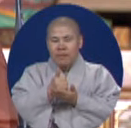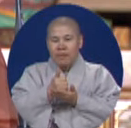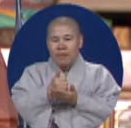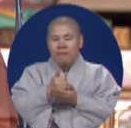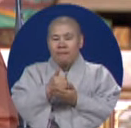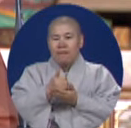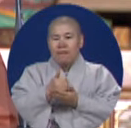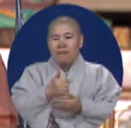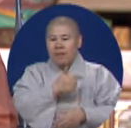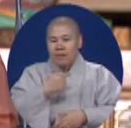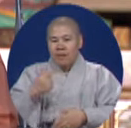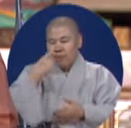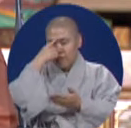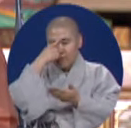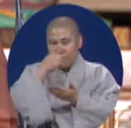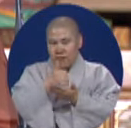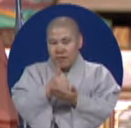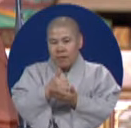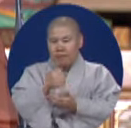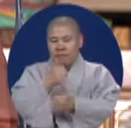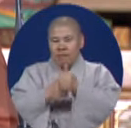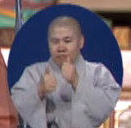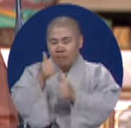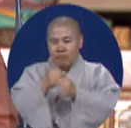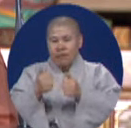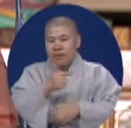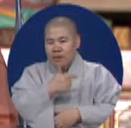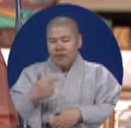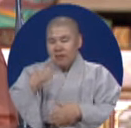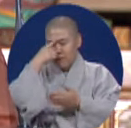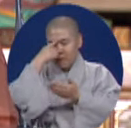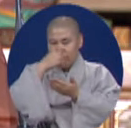조사님, 무한한 선지식들이